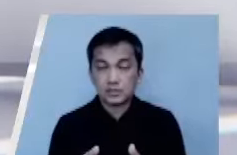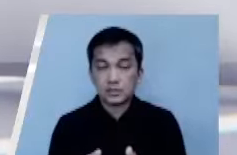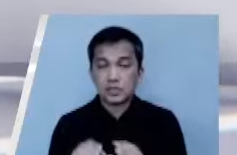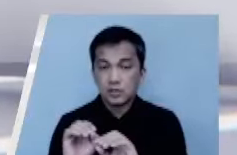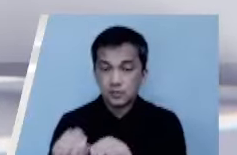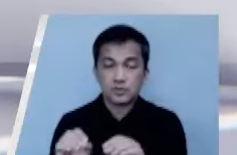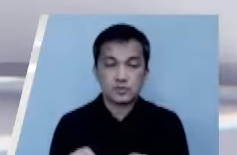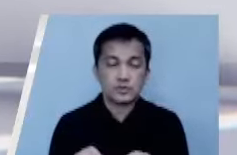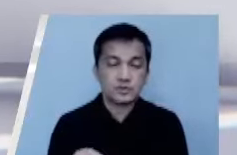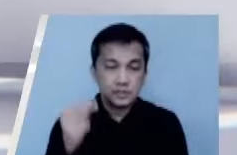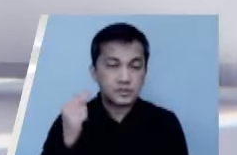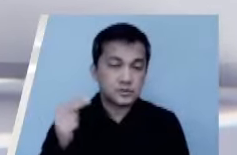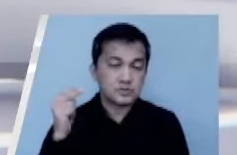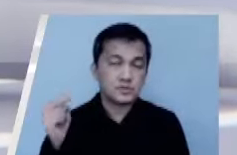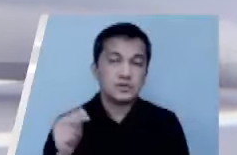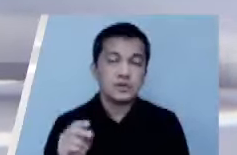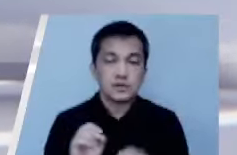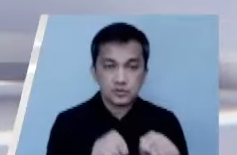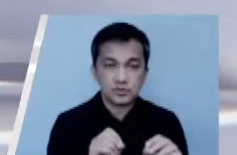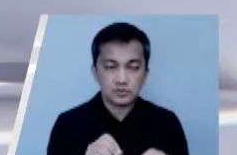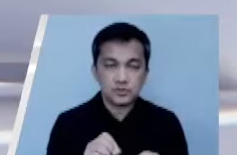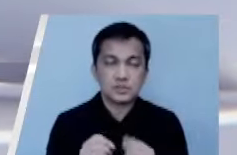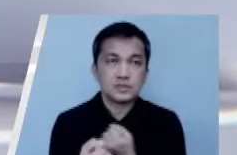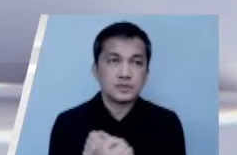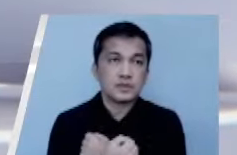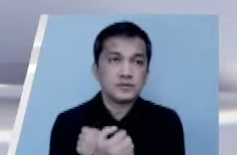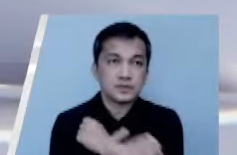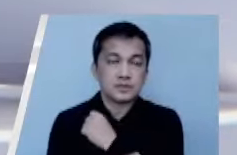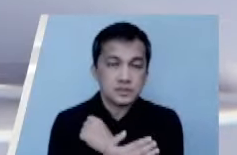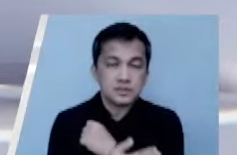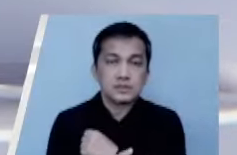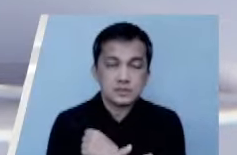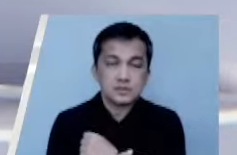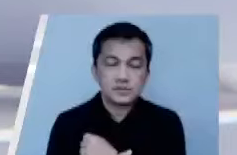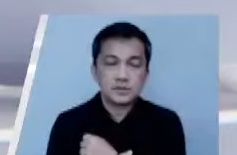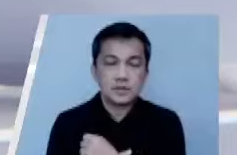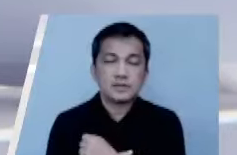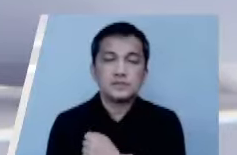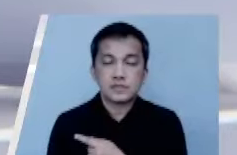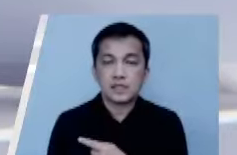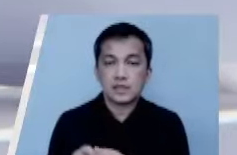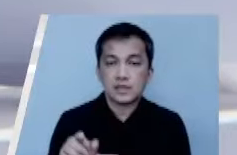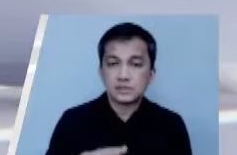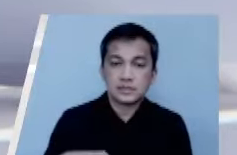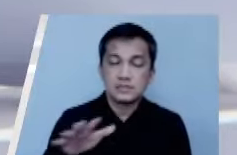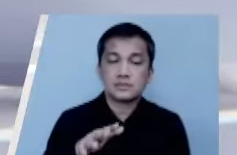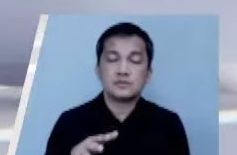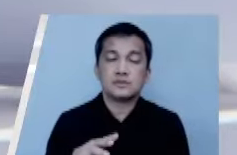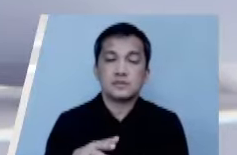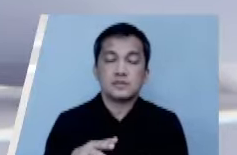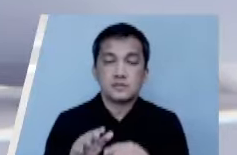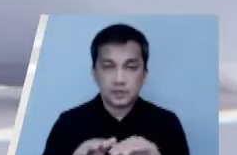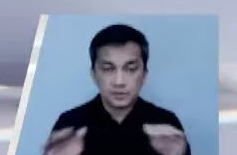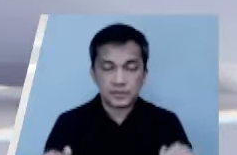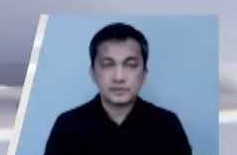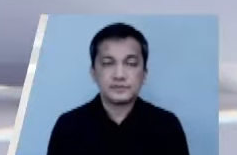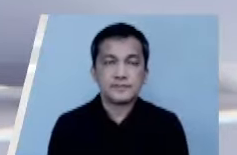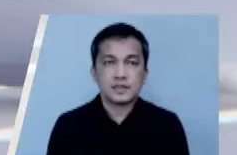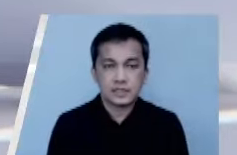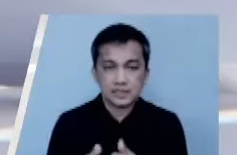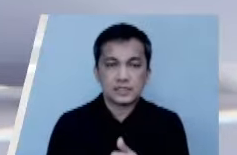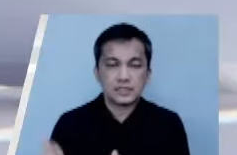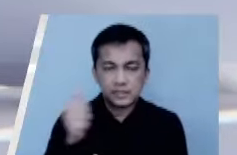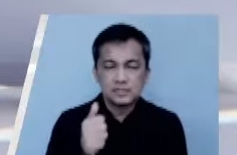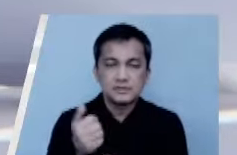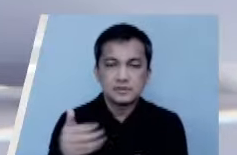kasaysayan ano magturo ng nasyonalismo ng um patriotismo sa ating mga kabataan ano higit pa ito sa pakantahin sila